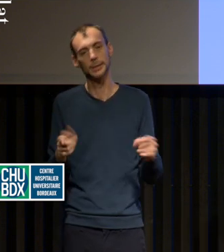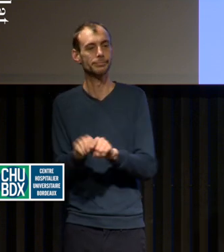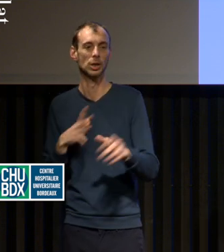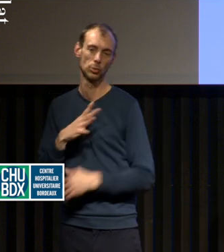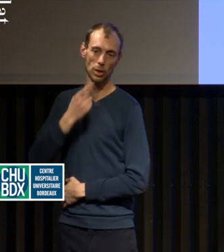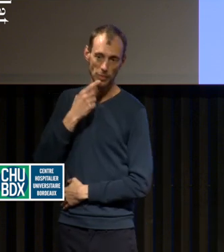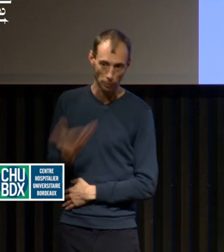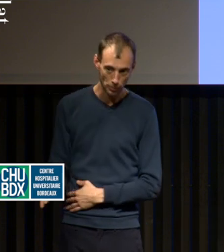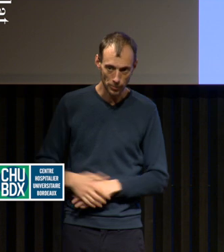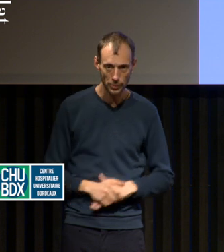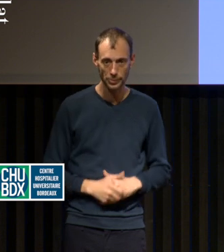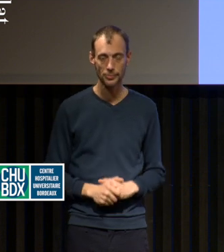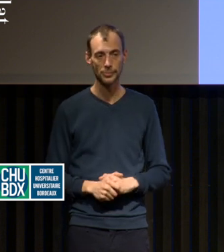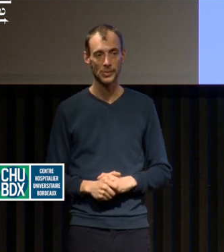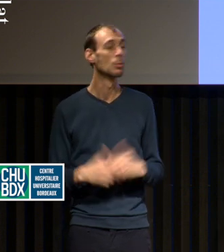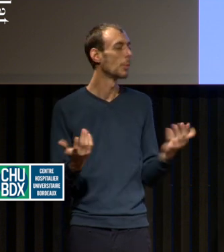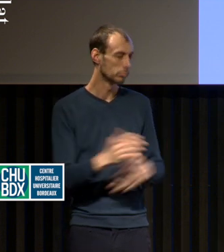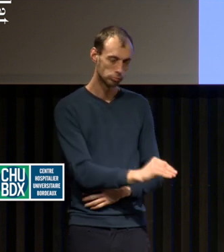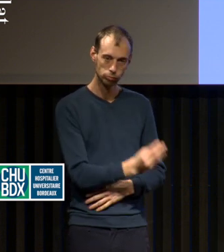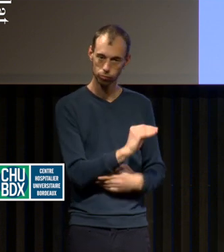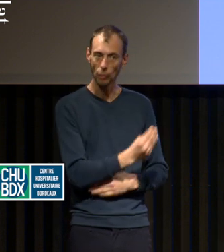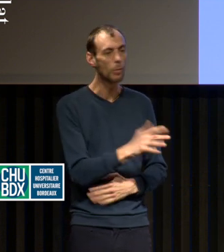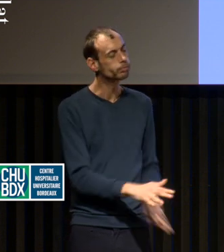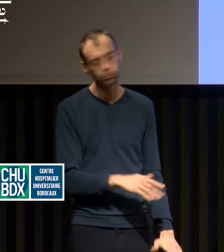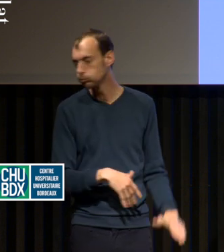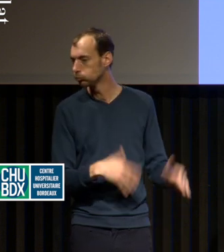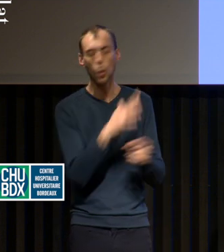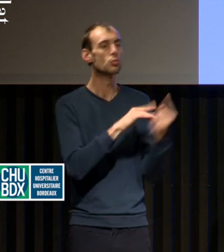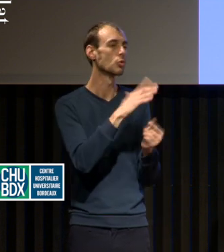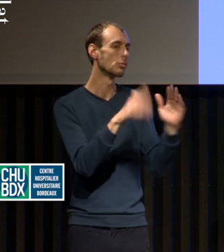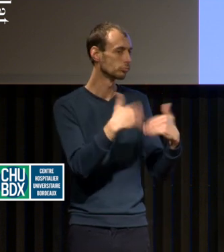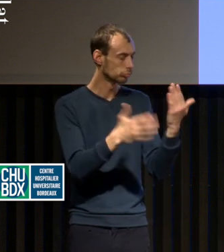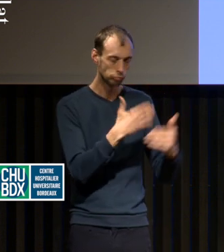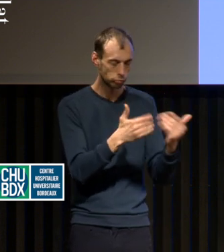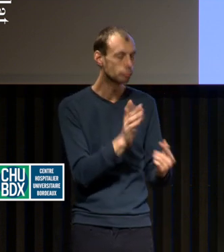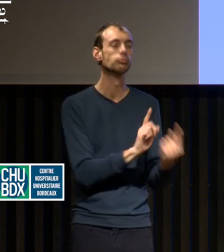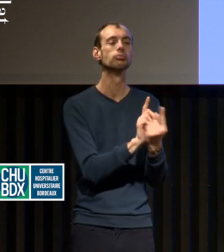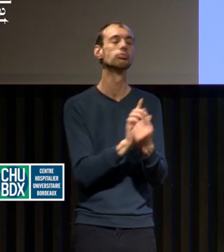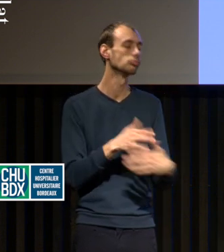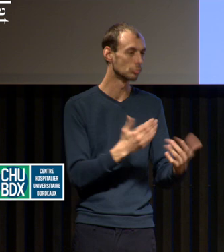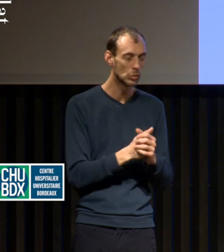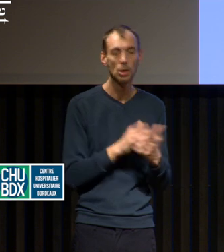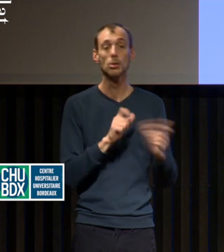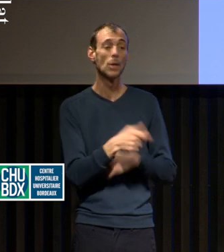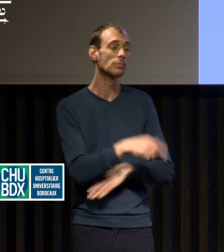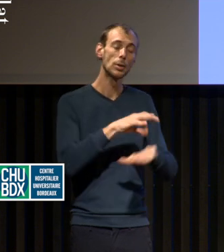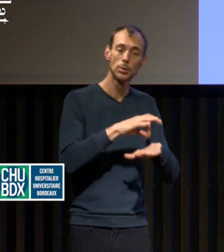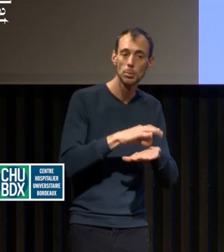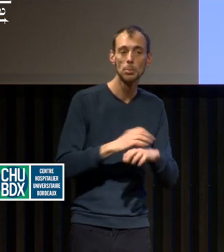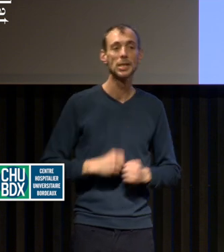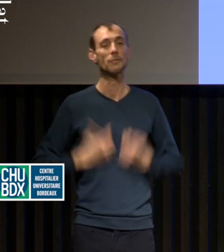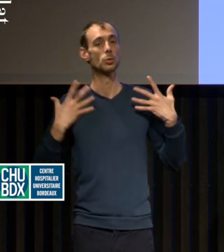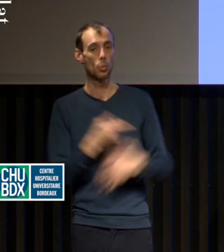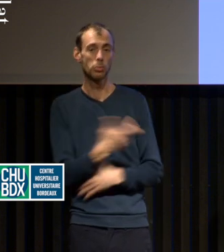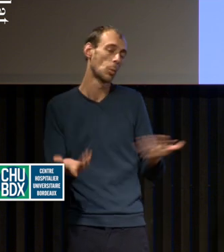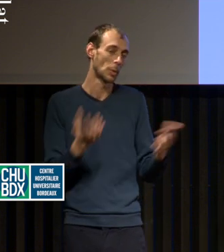grandit, il vit dans son monde social avec, là encore, des maladies infectieuses, il prend des antibiotiques, et puis il y a ce qu'il mange, et il y a ce